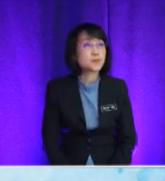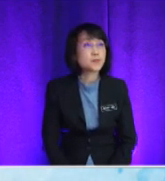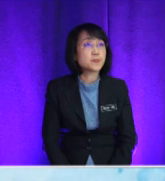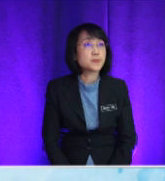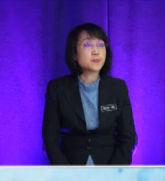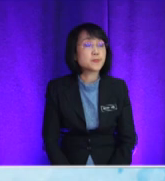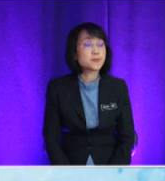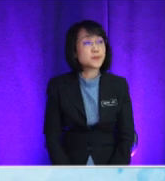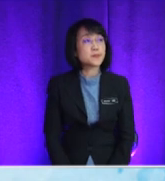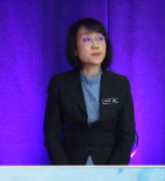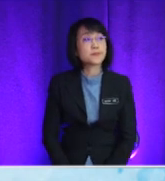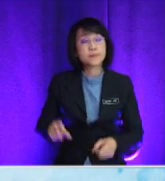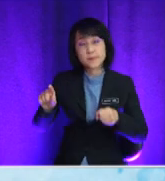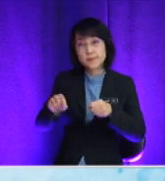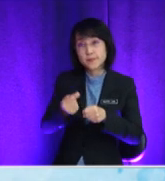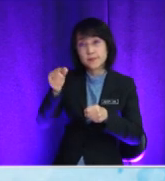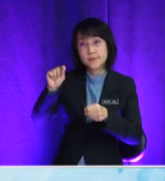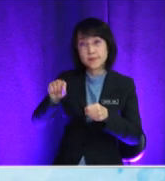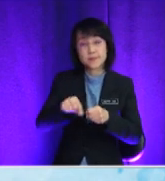kemudian jahe